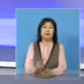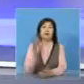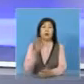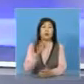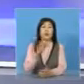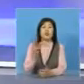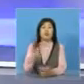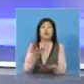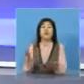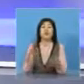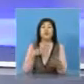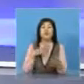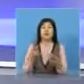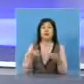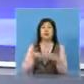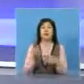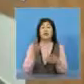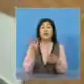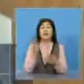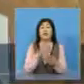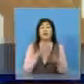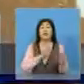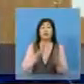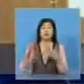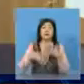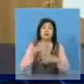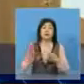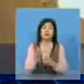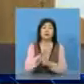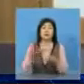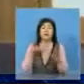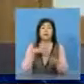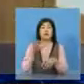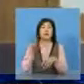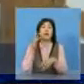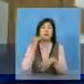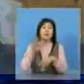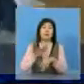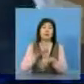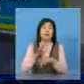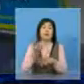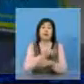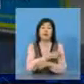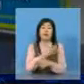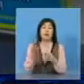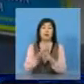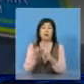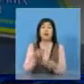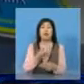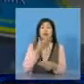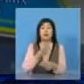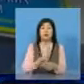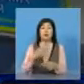Қордайдағы жанжал кезінде зардап шеккен Тілеген Құдашбаевқа Алматыдағы ауруханада операция жасалды. Ақсақалдың және